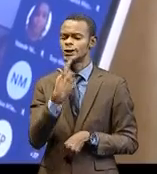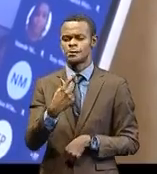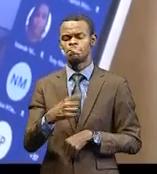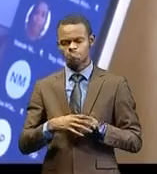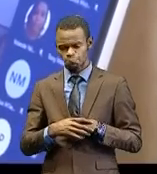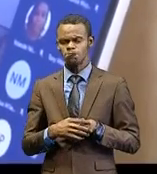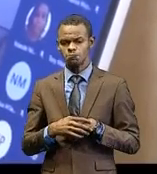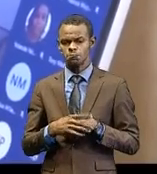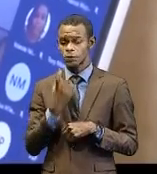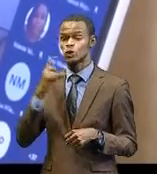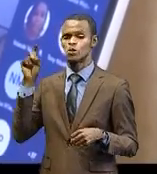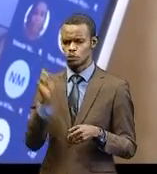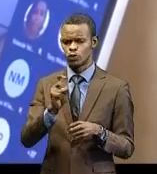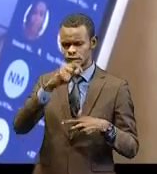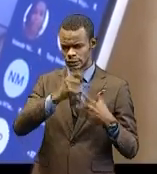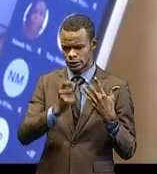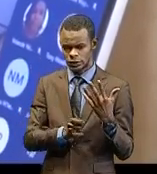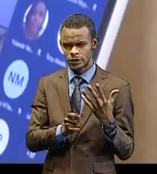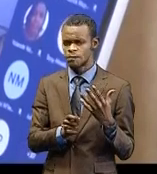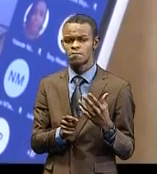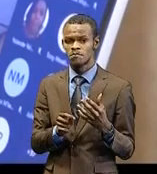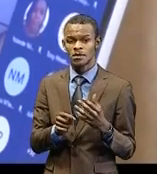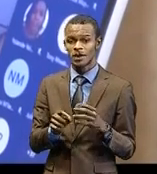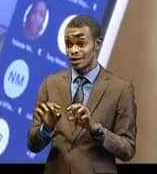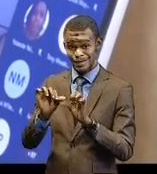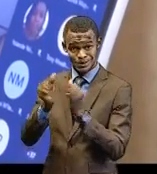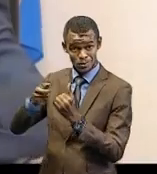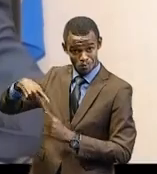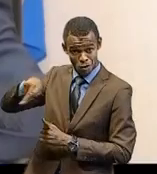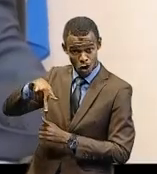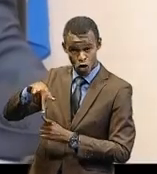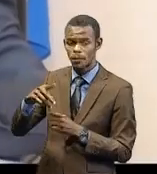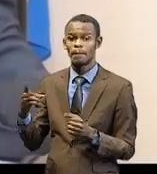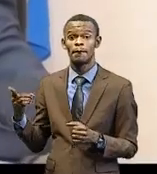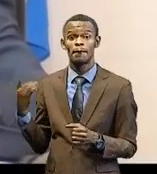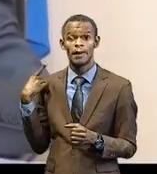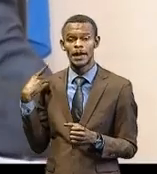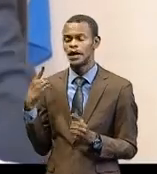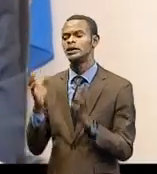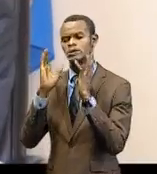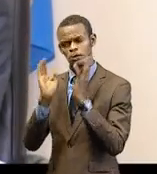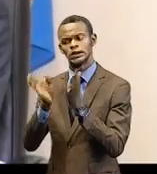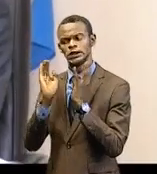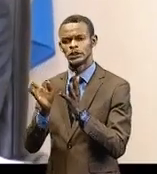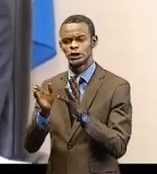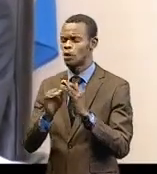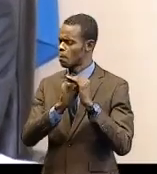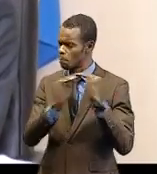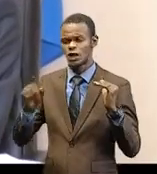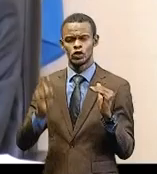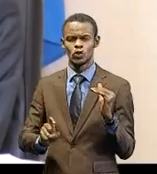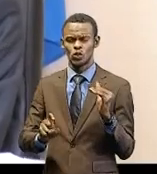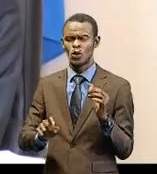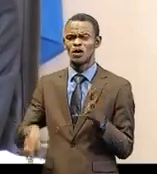ont été données aux principaux animateurs de ces institutions provinciales afin de préserver la paix, la sécurité